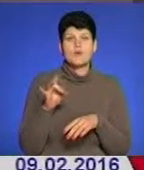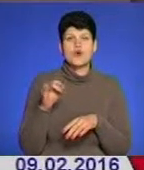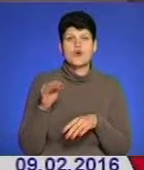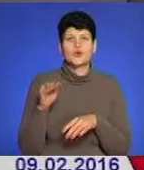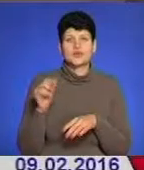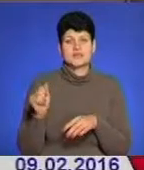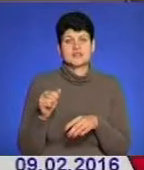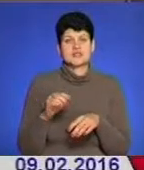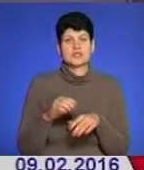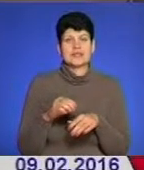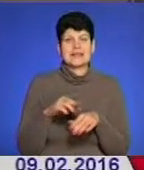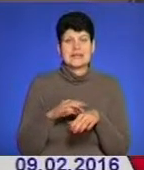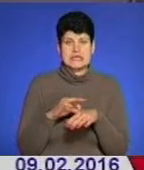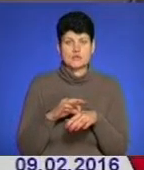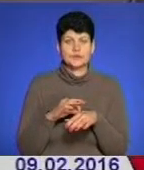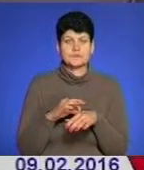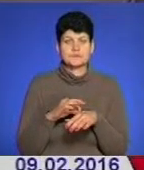тіло,